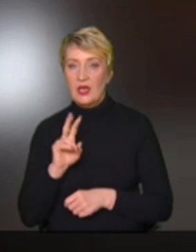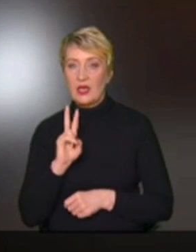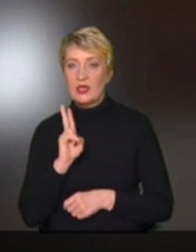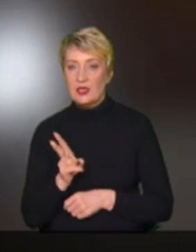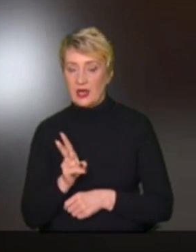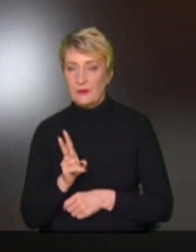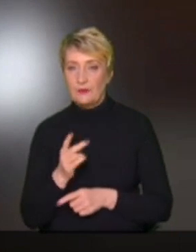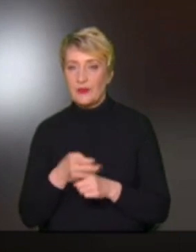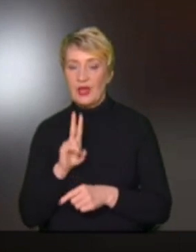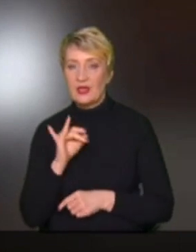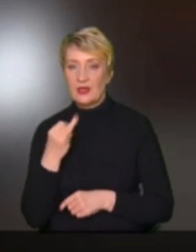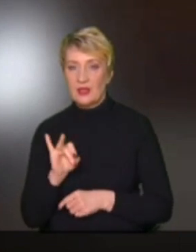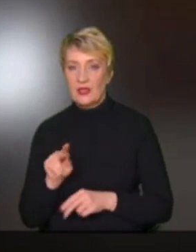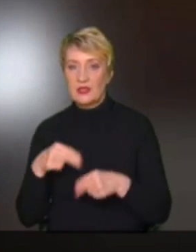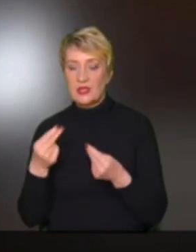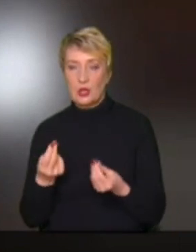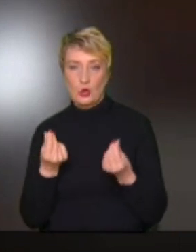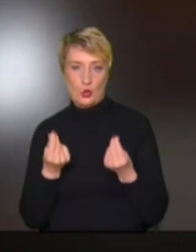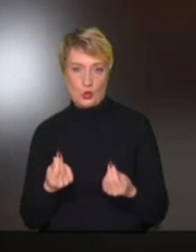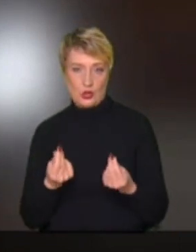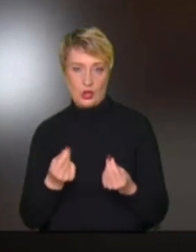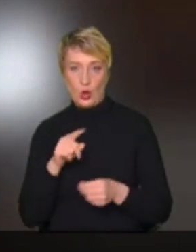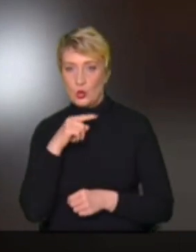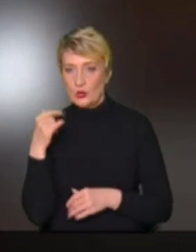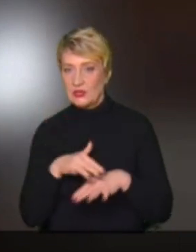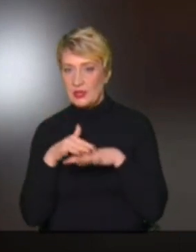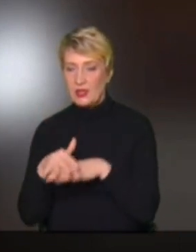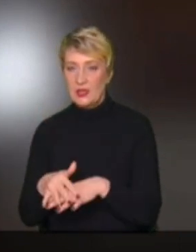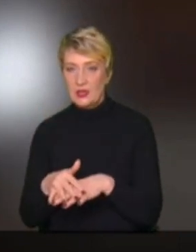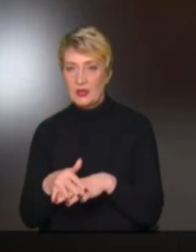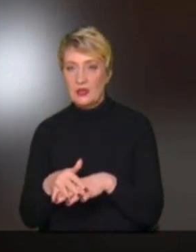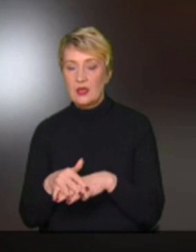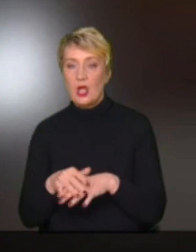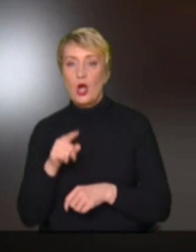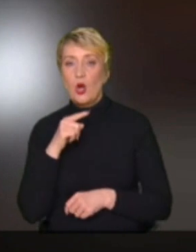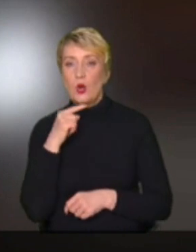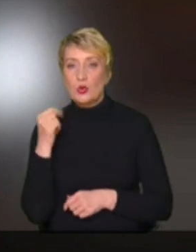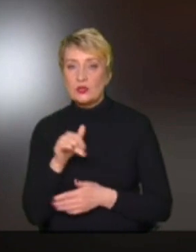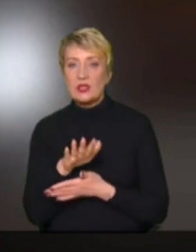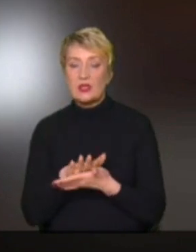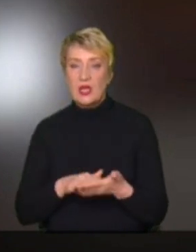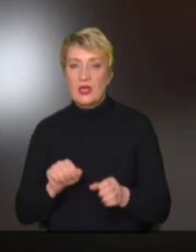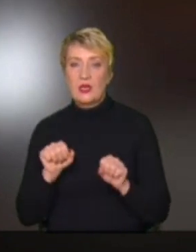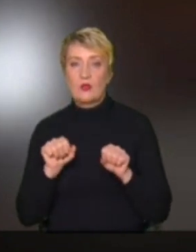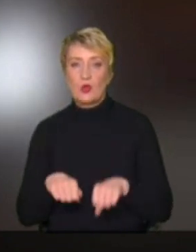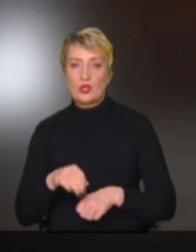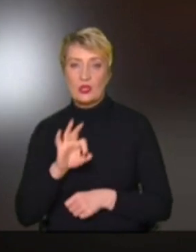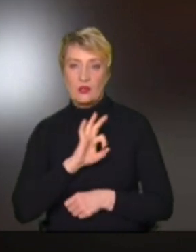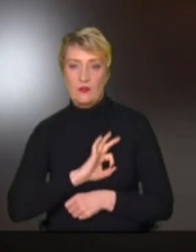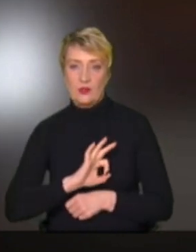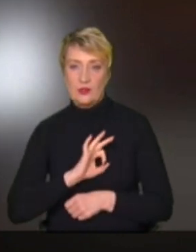суті, надає Росії гроші, які, як ми розуміємо, Росія далі може використати